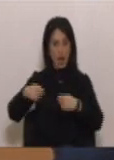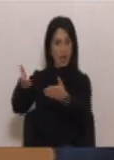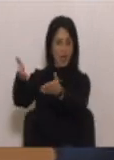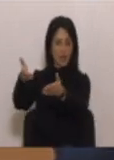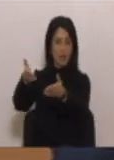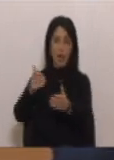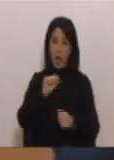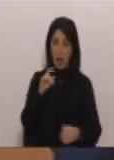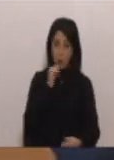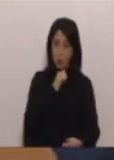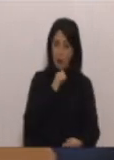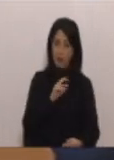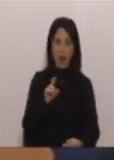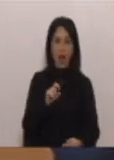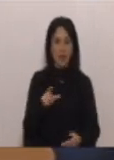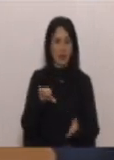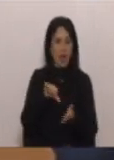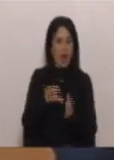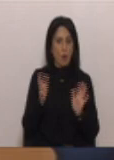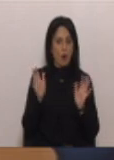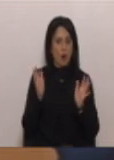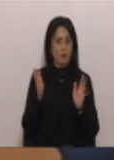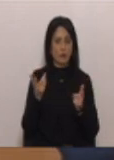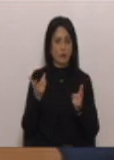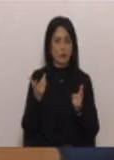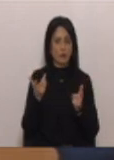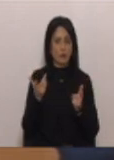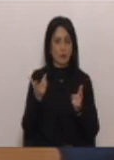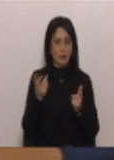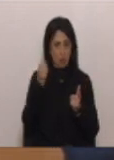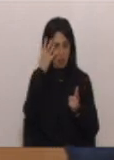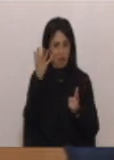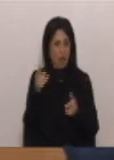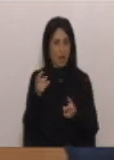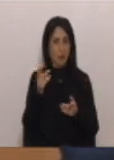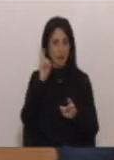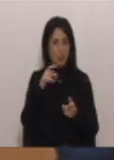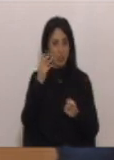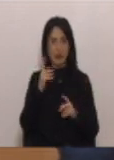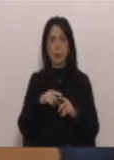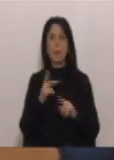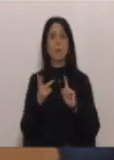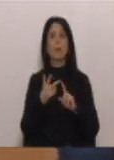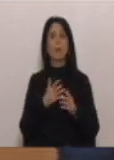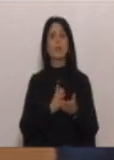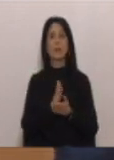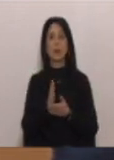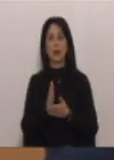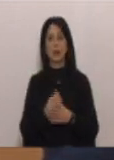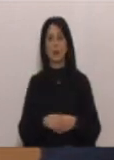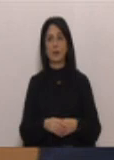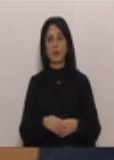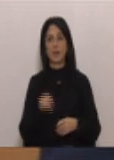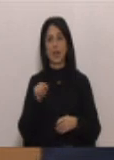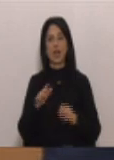ან უმალავთ, ან ძალიან ისე გამოყავთ რა, თლად ეგეთი იც არ არის, ჩვენ ბიჭი ჩას ზოგჯერ. მესამე მიმართულება.